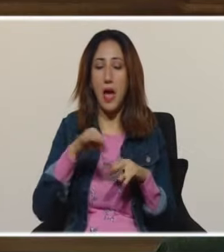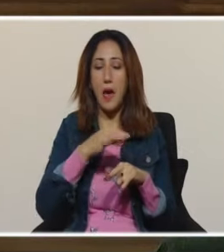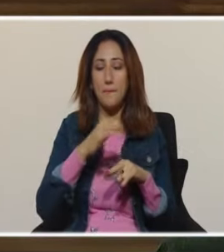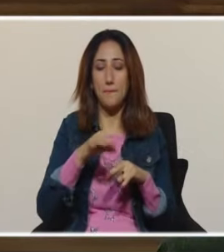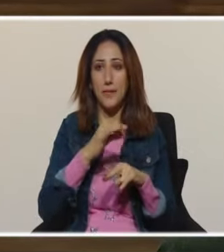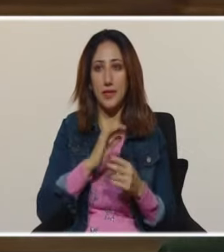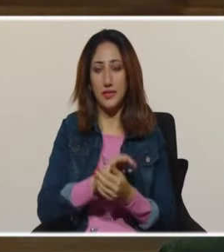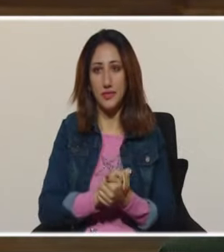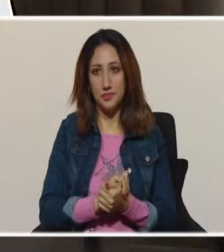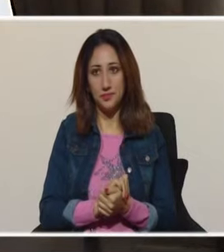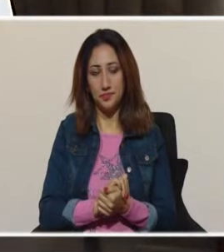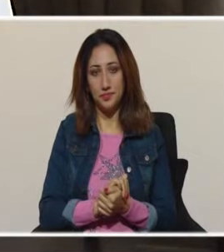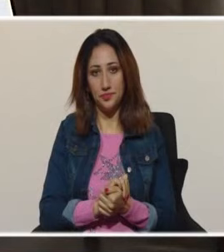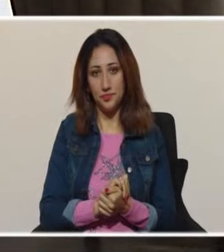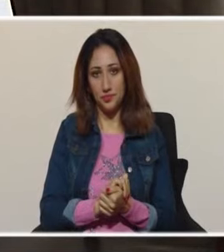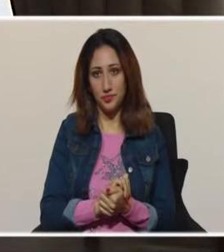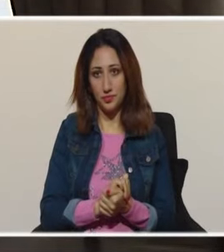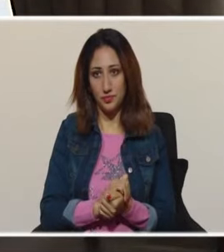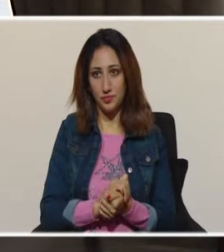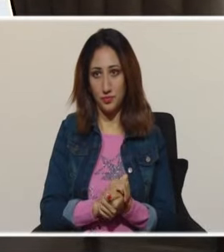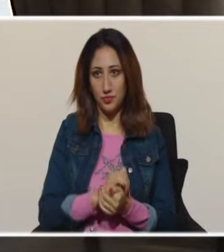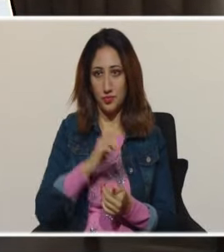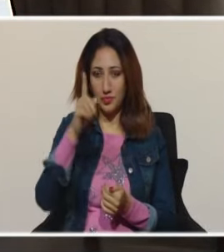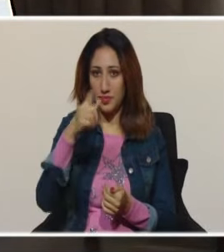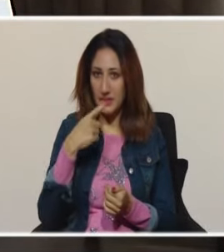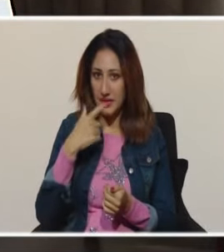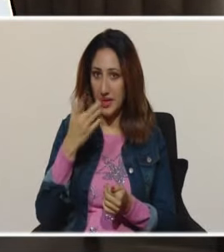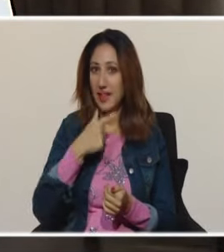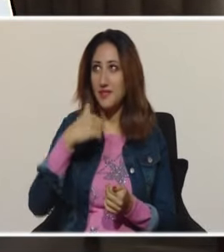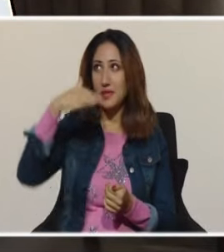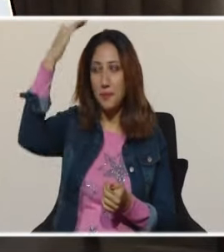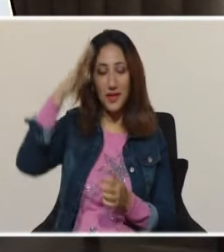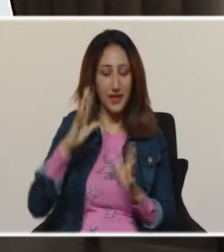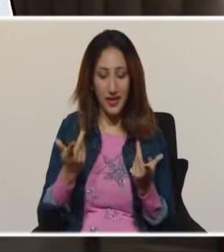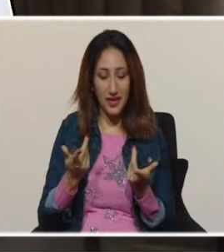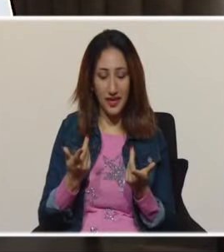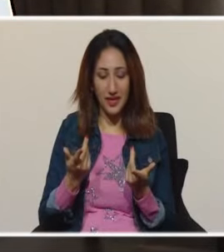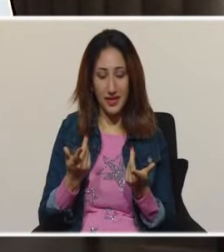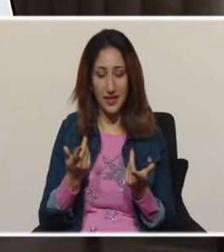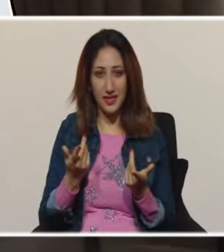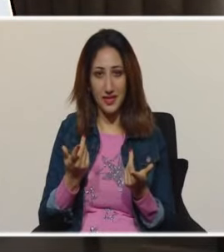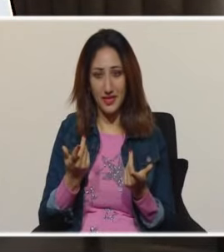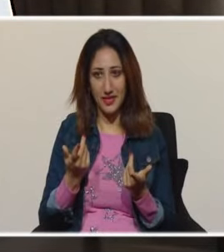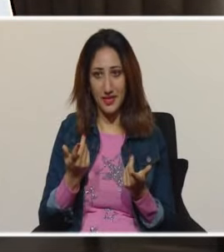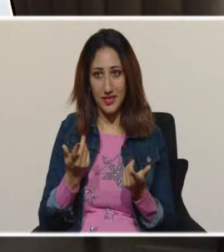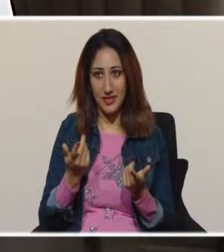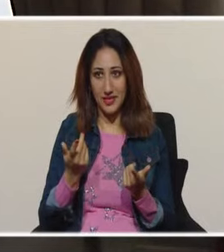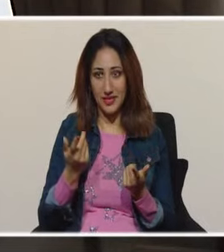العمليه. الاء انت في سنه كام؟ سنه تالت. نفسي تطلعي ايه لما تكبري؟ ده المايك يابا.